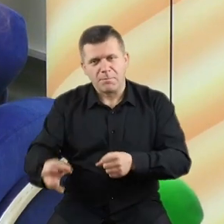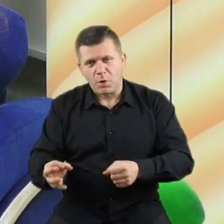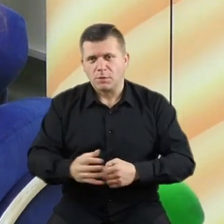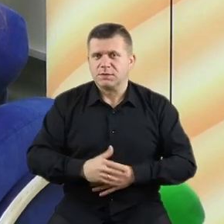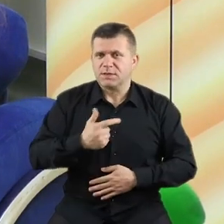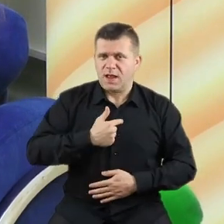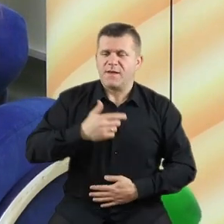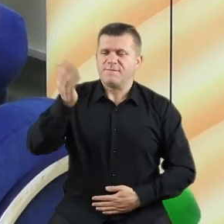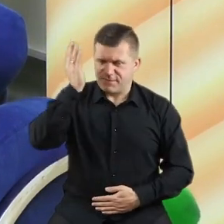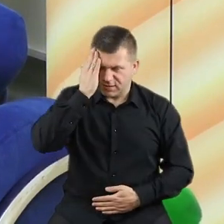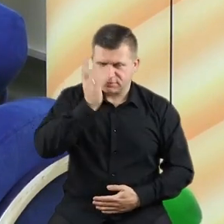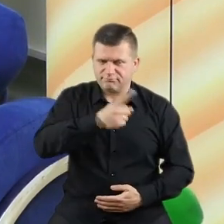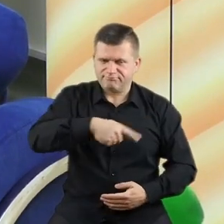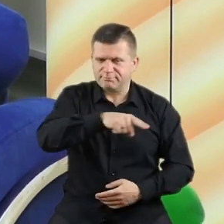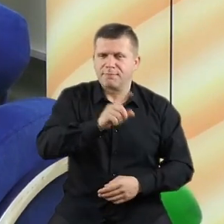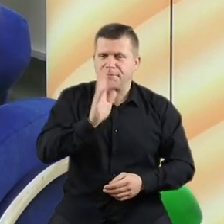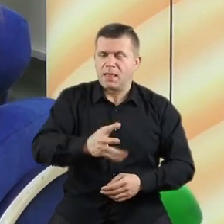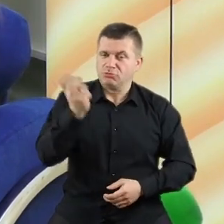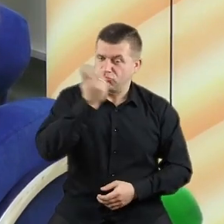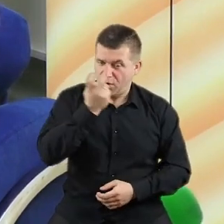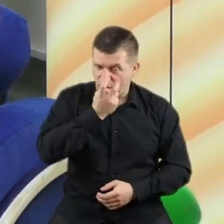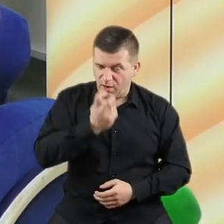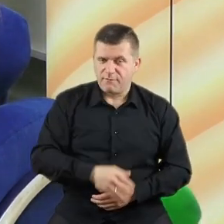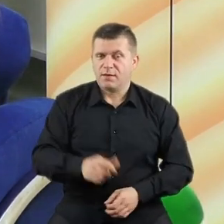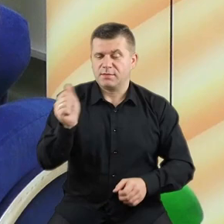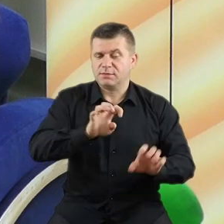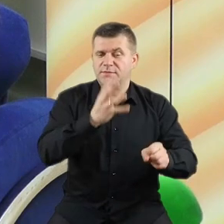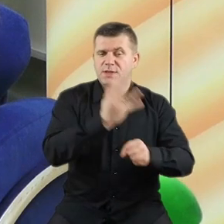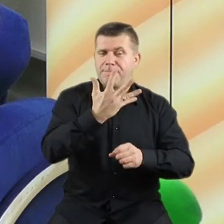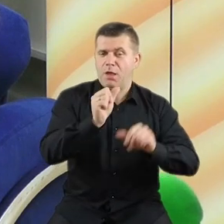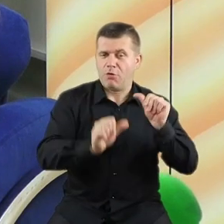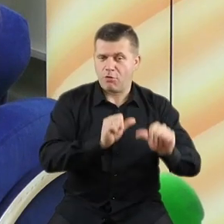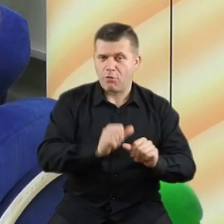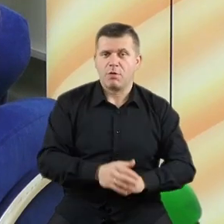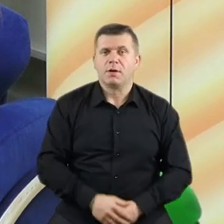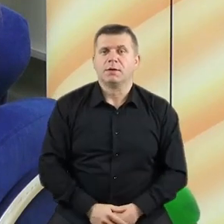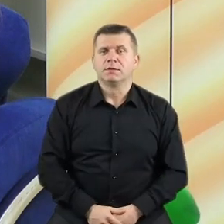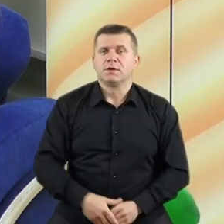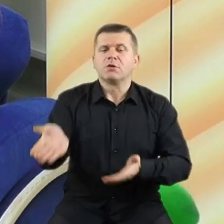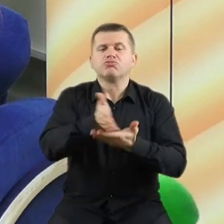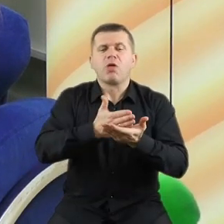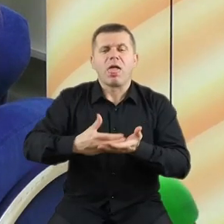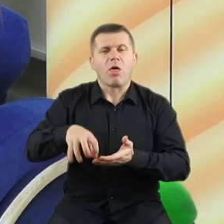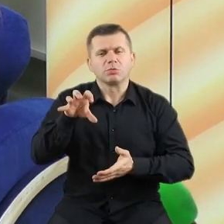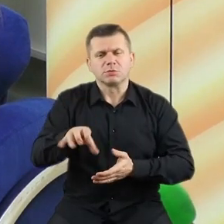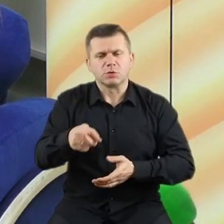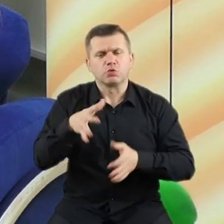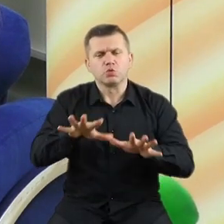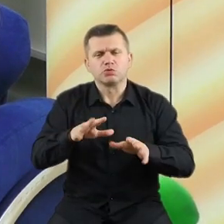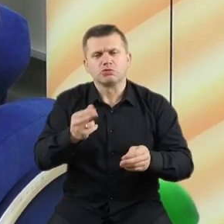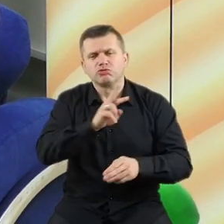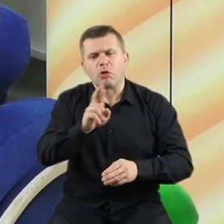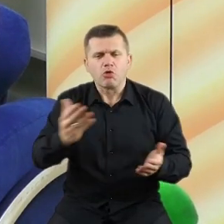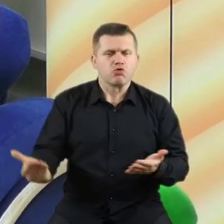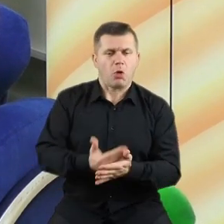rzeczy zdawałam sobie z nich sprawę, że będą ciekawe w związku z 45 rokiem, a częściowo też bardzo dużo